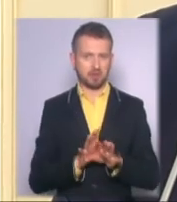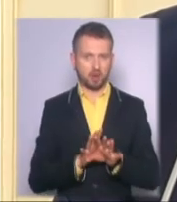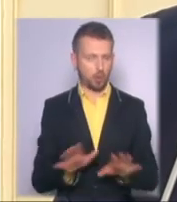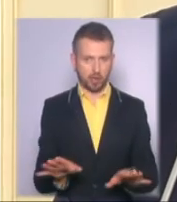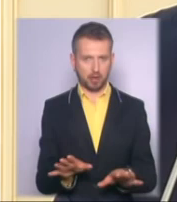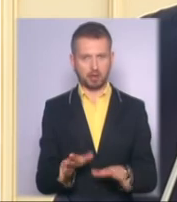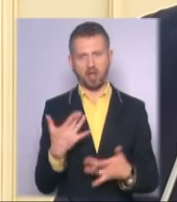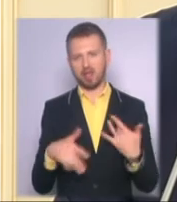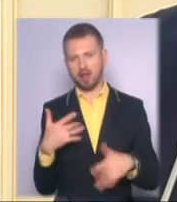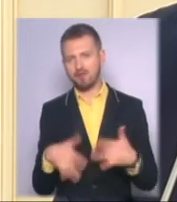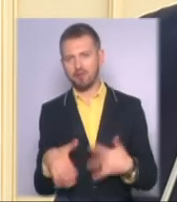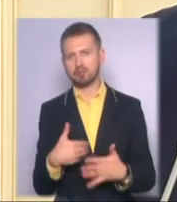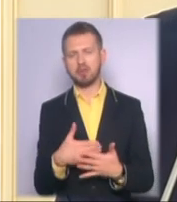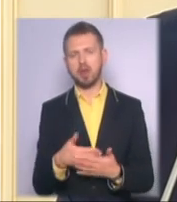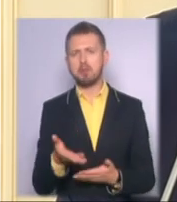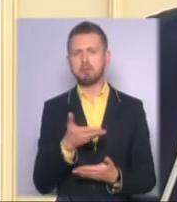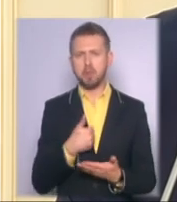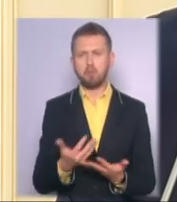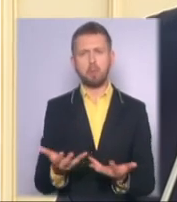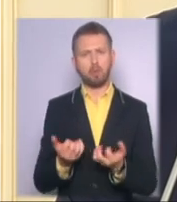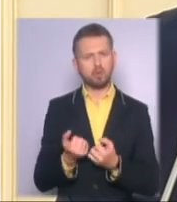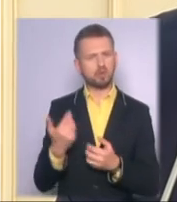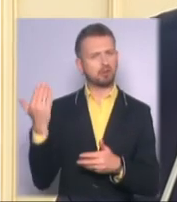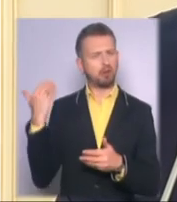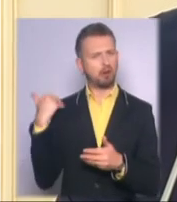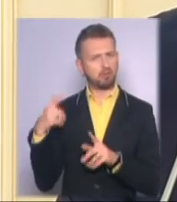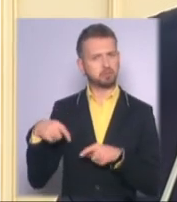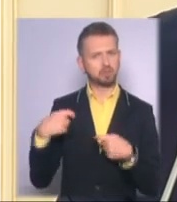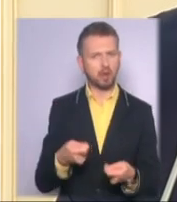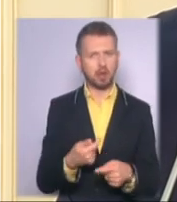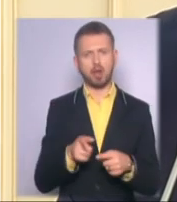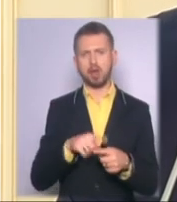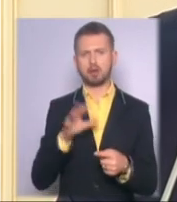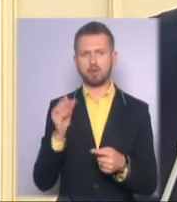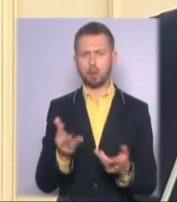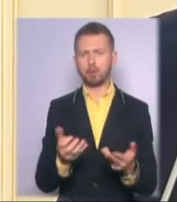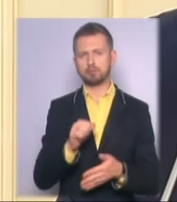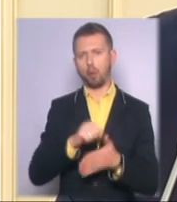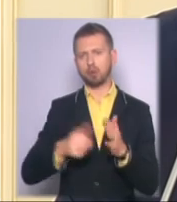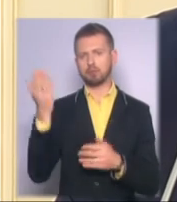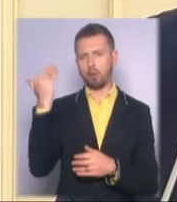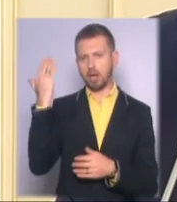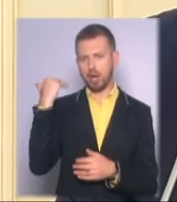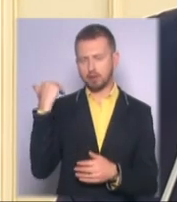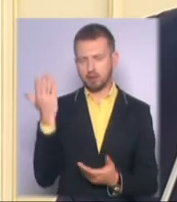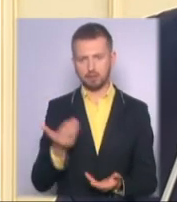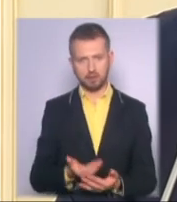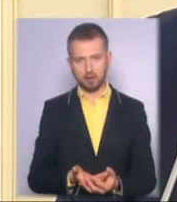проходять відговорки, що ми отримали це господарство, це все досталося від попередників.